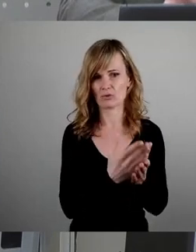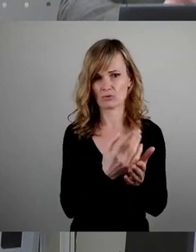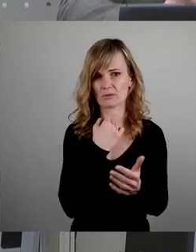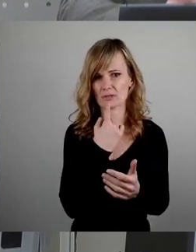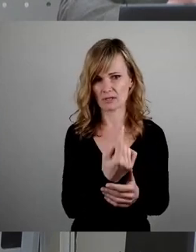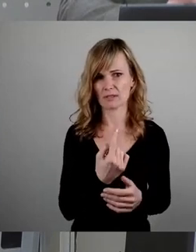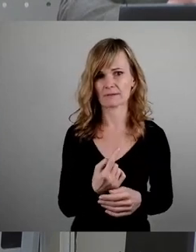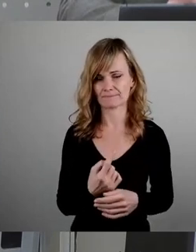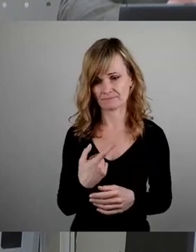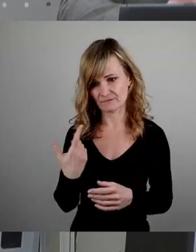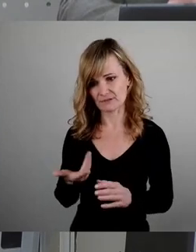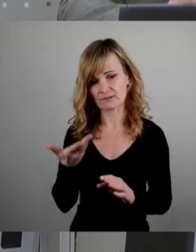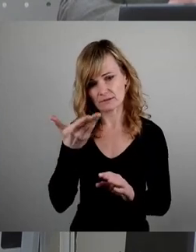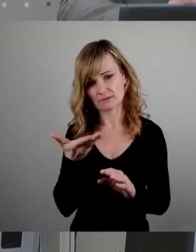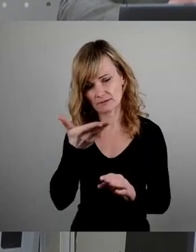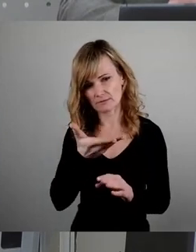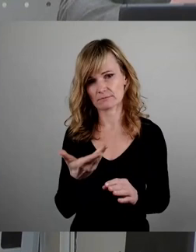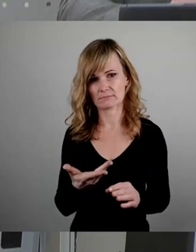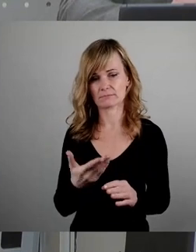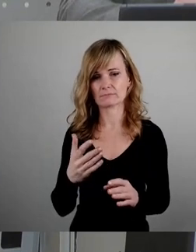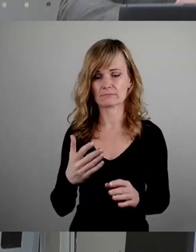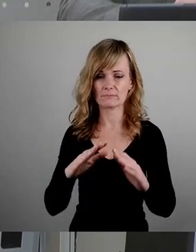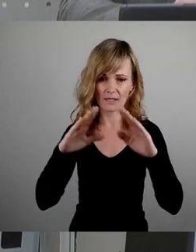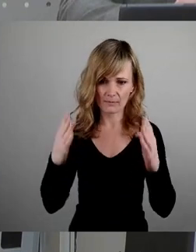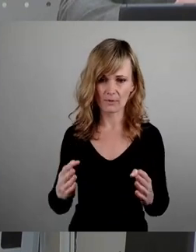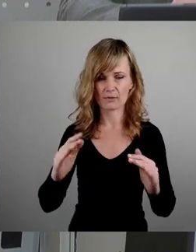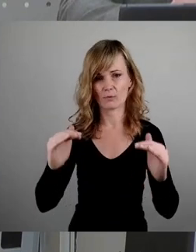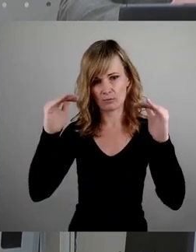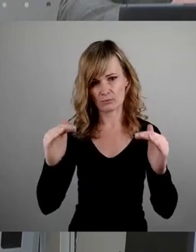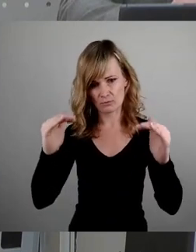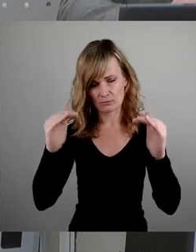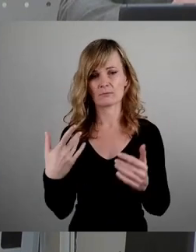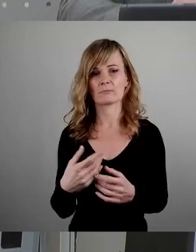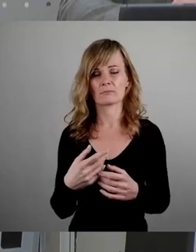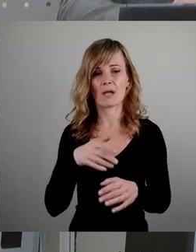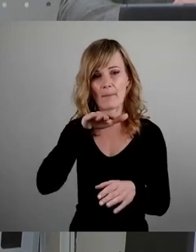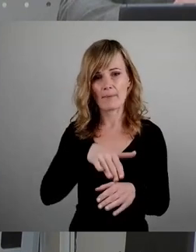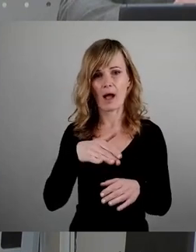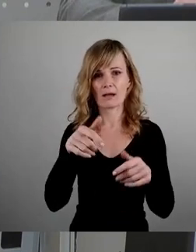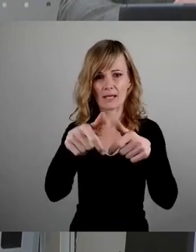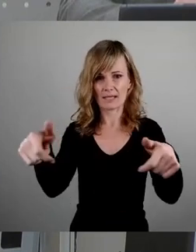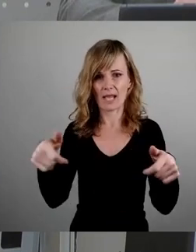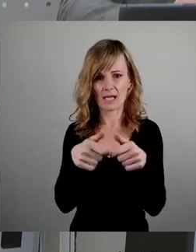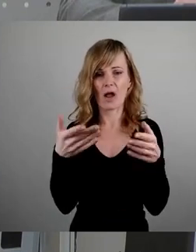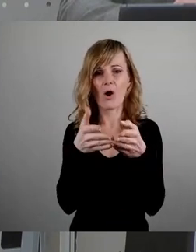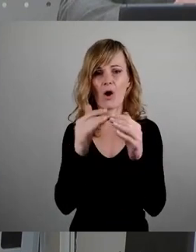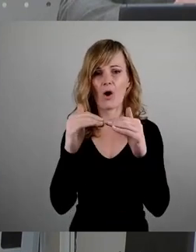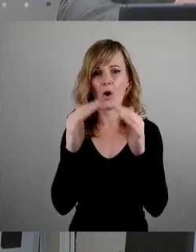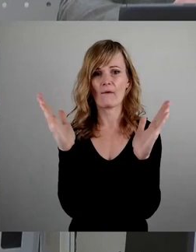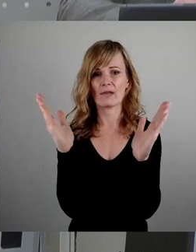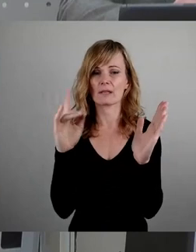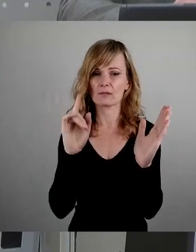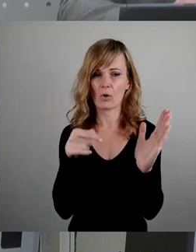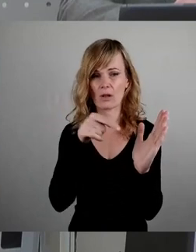wurden, wie die Höhe der Gebäude, dass da ein offenes Parkdeck kommen soll, dass das Thema Durchstich Rossendorfer Straße